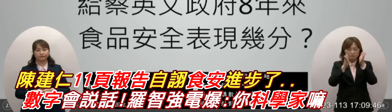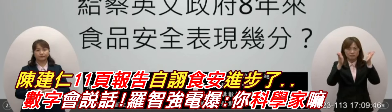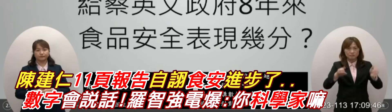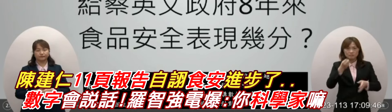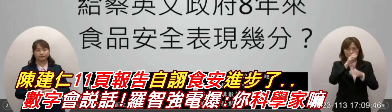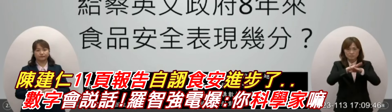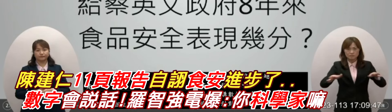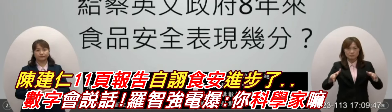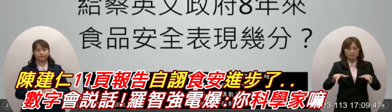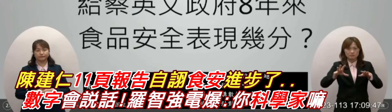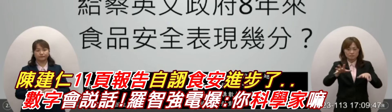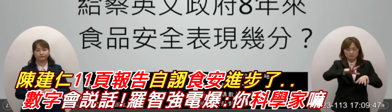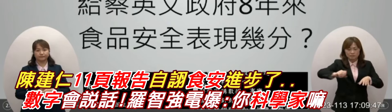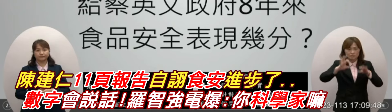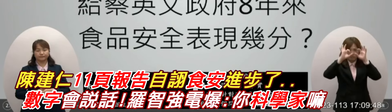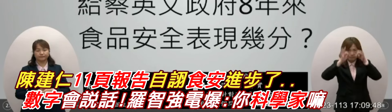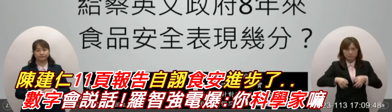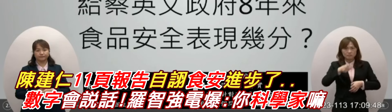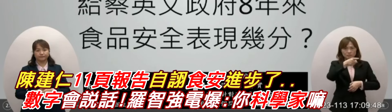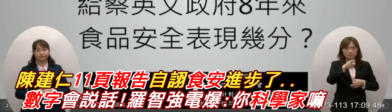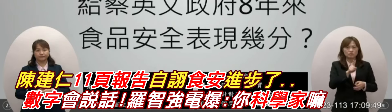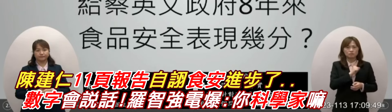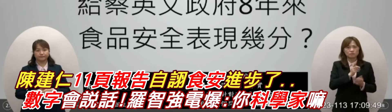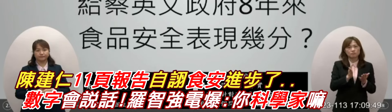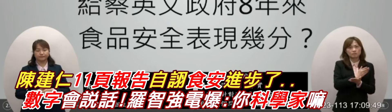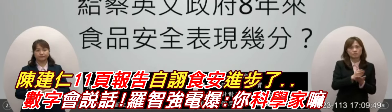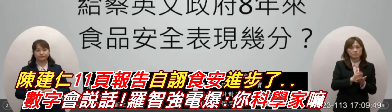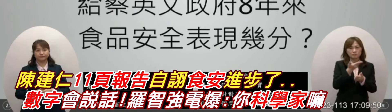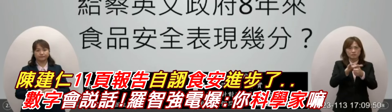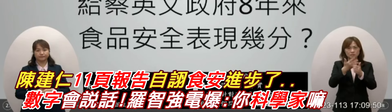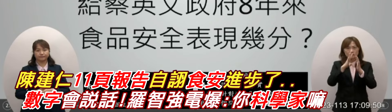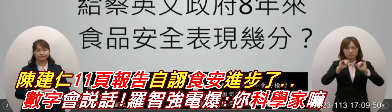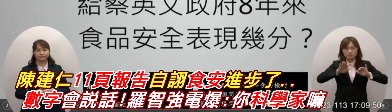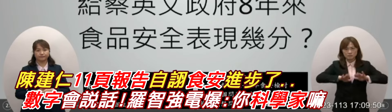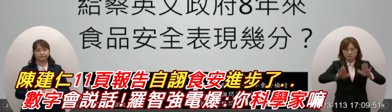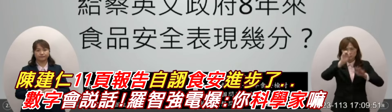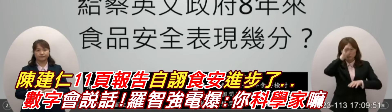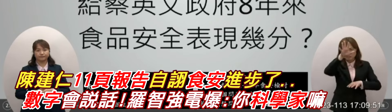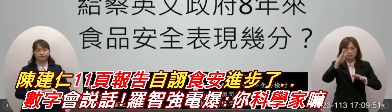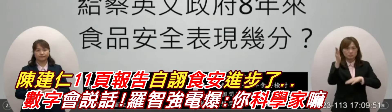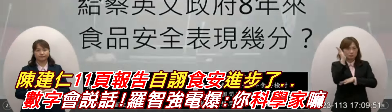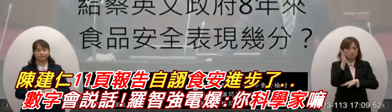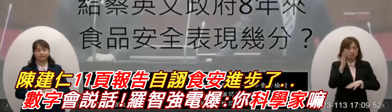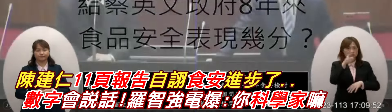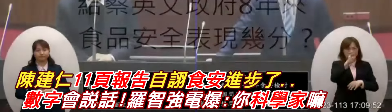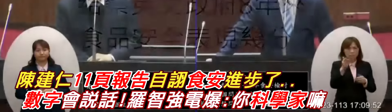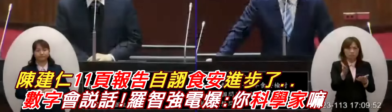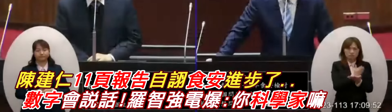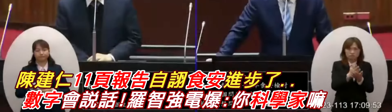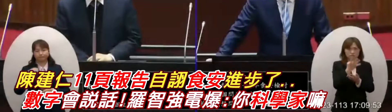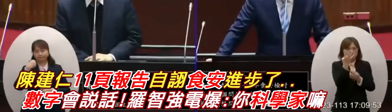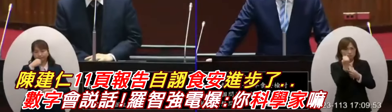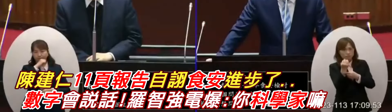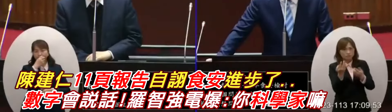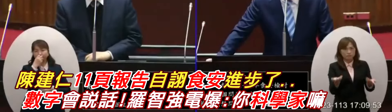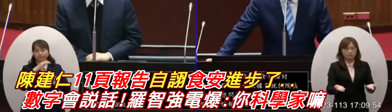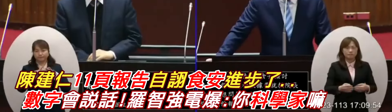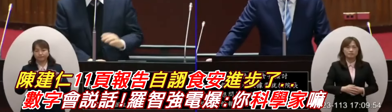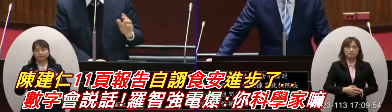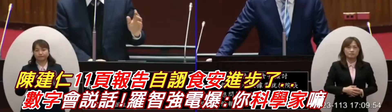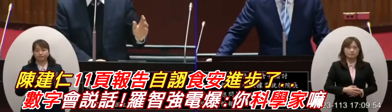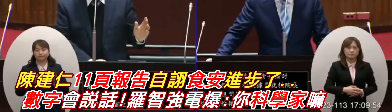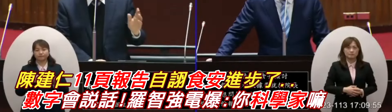那你可不可以给大家一个评价？你会给你自己，给民进党政府这八年，你评价会打几分？ 台湾的食安问题